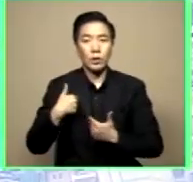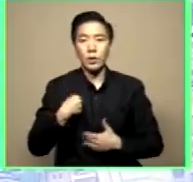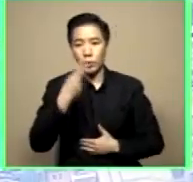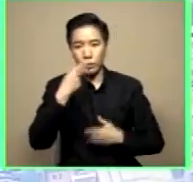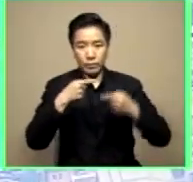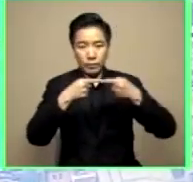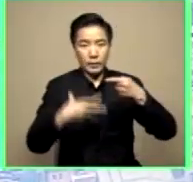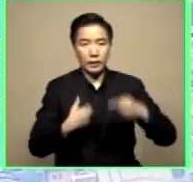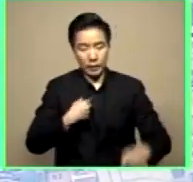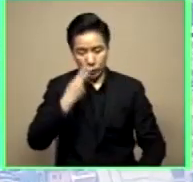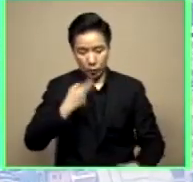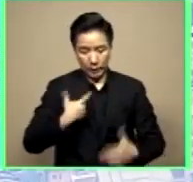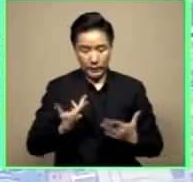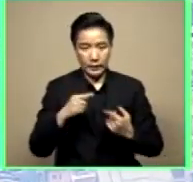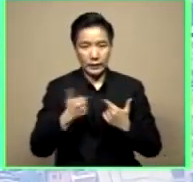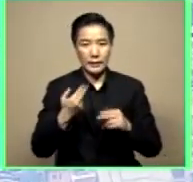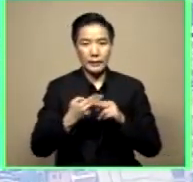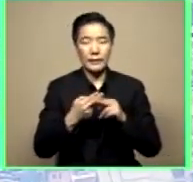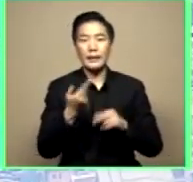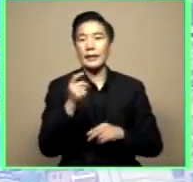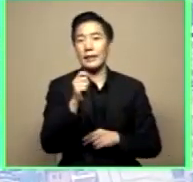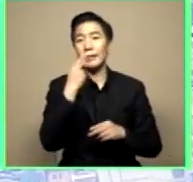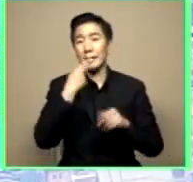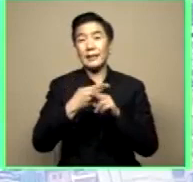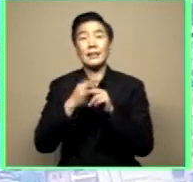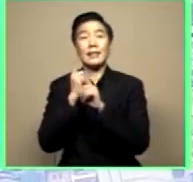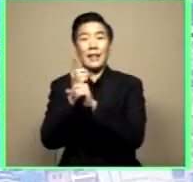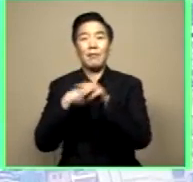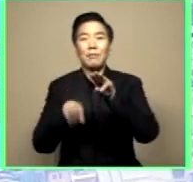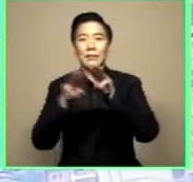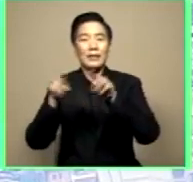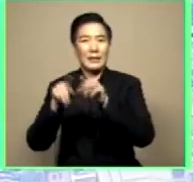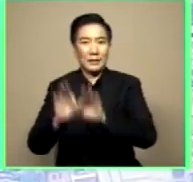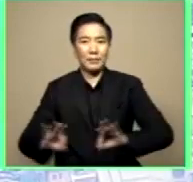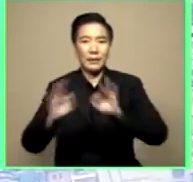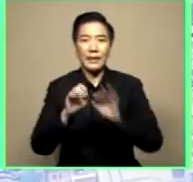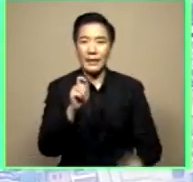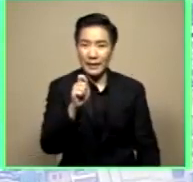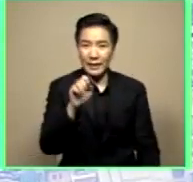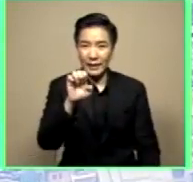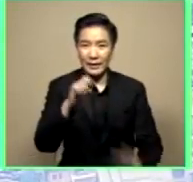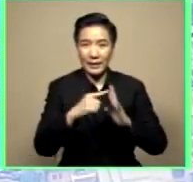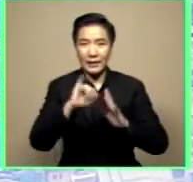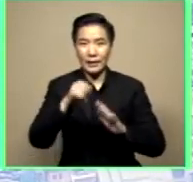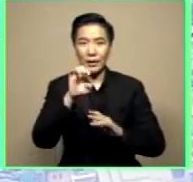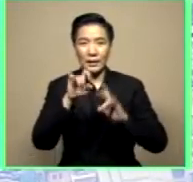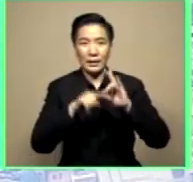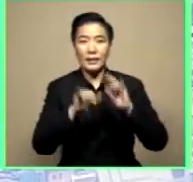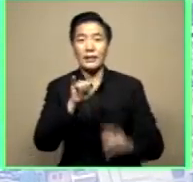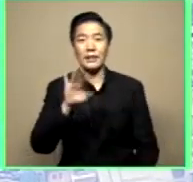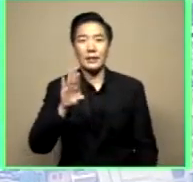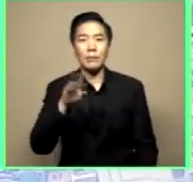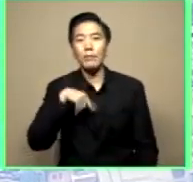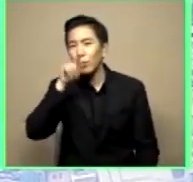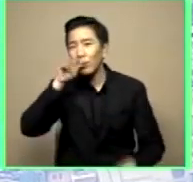เองนะฮะเห็นว่าอีเจี๊ยบเรียบด่วนผมใช้ชื่อตามนี้นะครับอินฟลูเอนเซอร์สำคัญคนนี้ไปบอกล่วงหน้าเลยนะครับตอนนี้สถาน